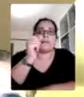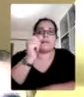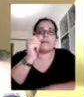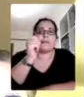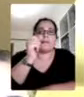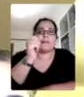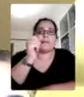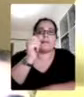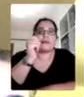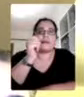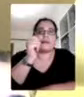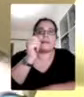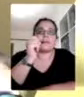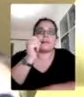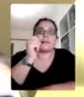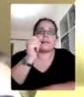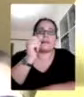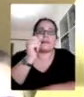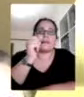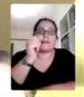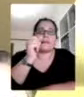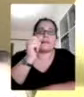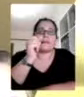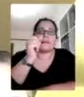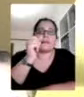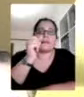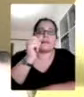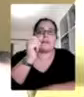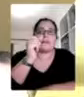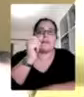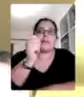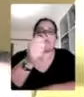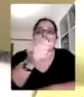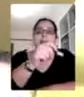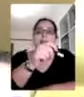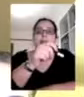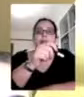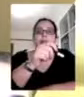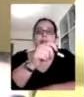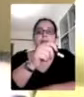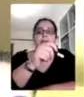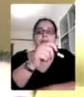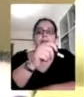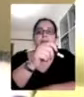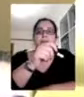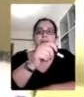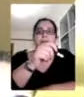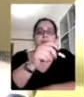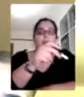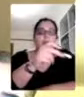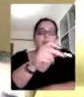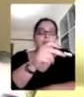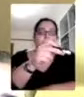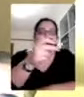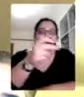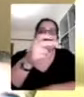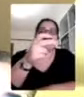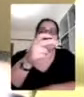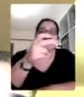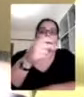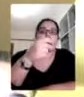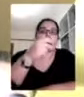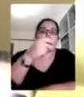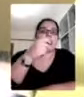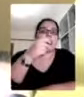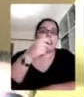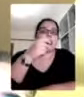yollayıp oradaki ufak bir bürokratın keyfinin gelmesini bekleyeceğiz açıkçası. Anladım. O sebeple dolayı o almak istediğim şeyleri